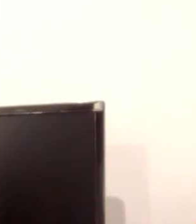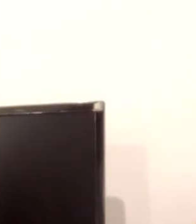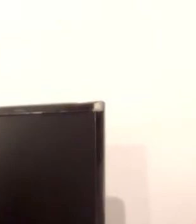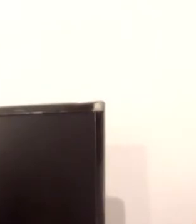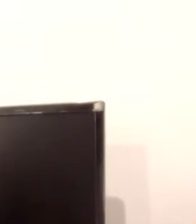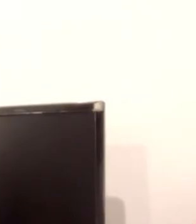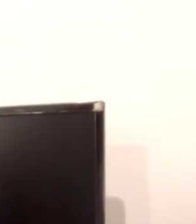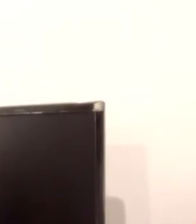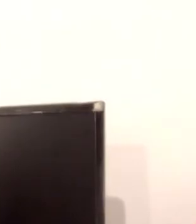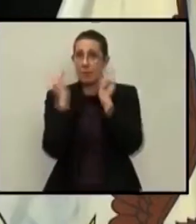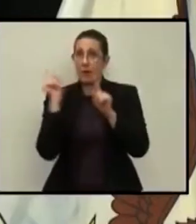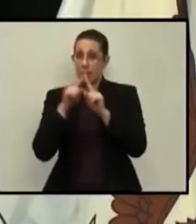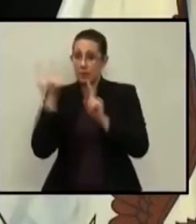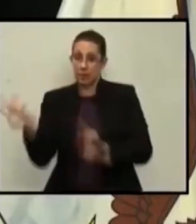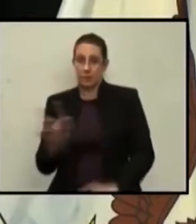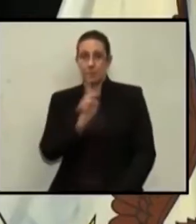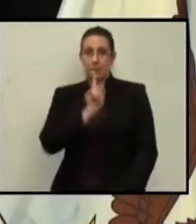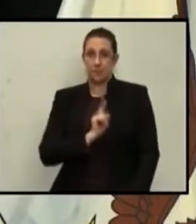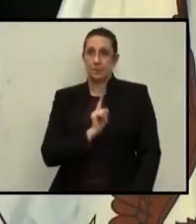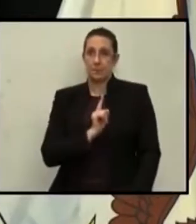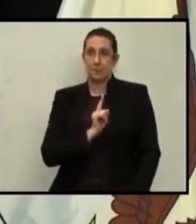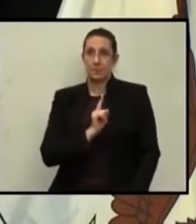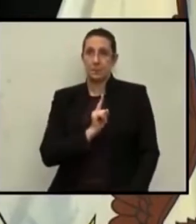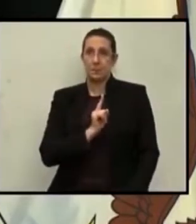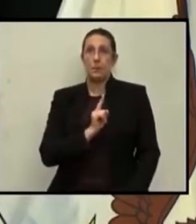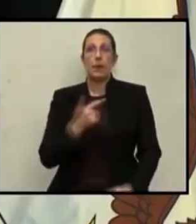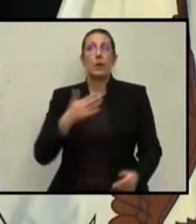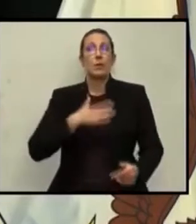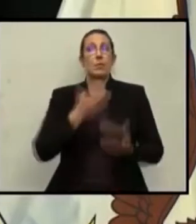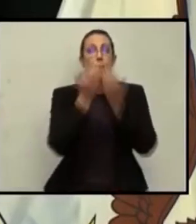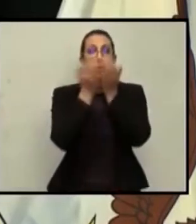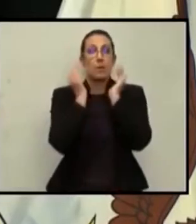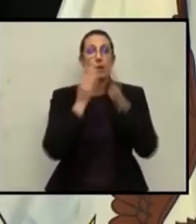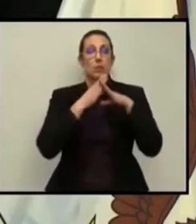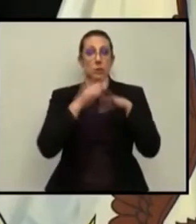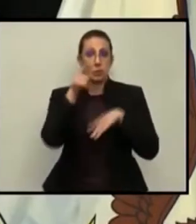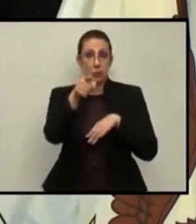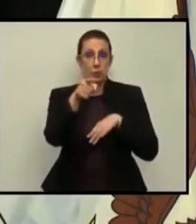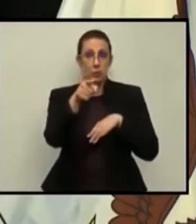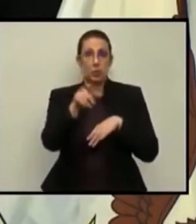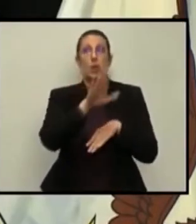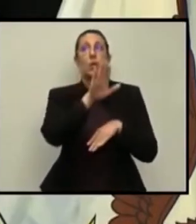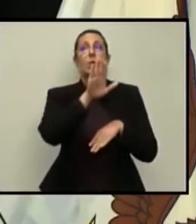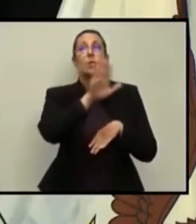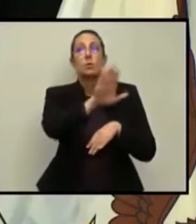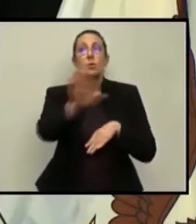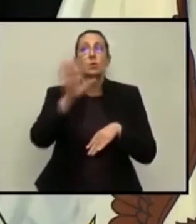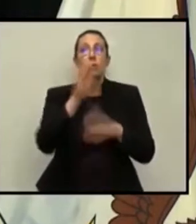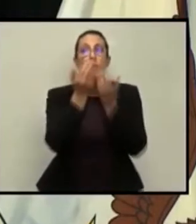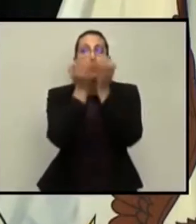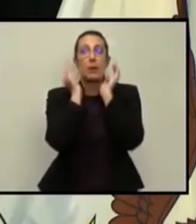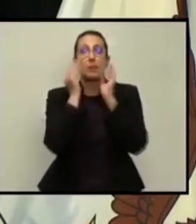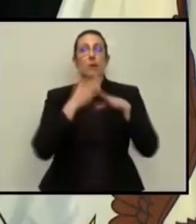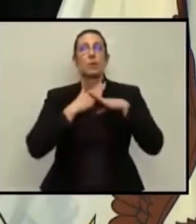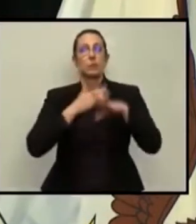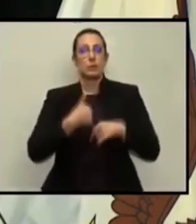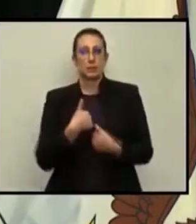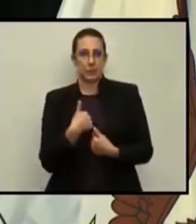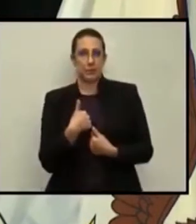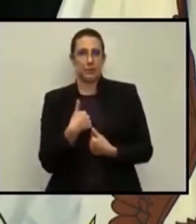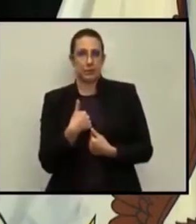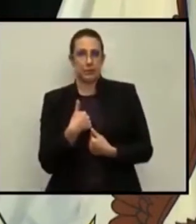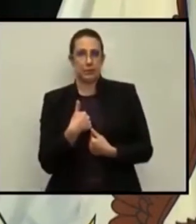上两样刑罚。 My mask protects you and your mask protects me.